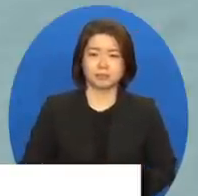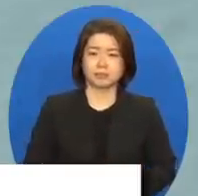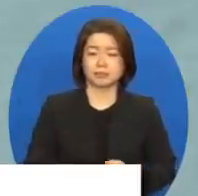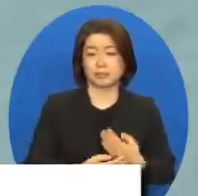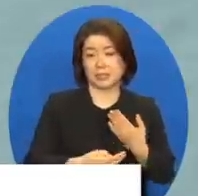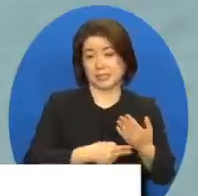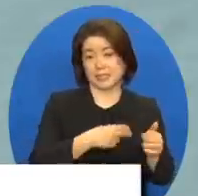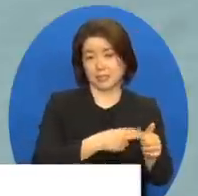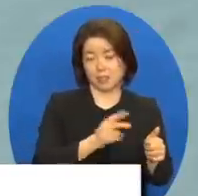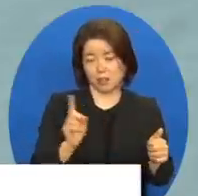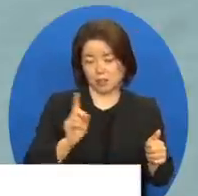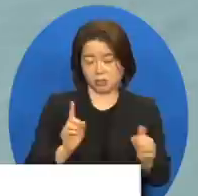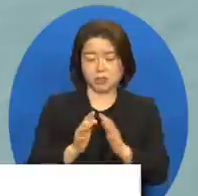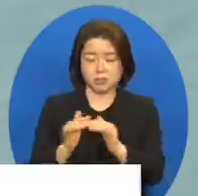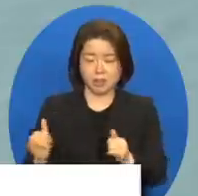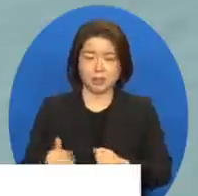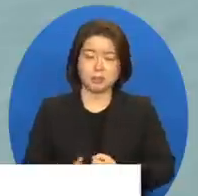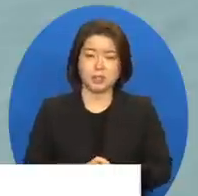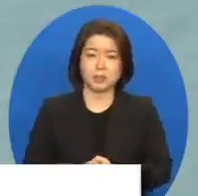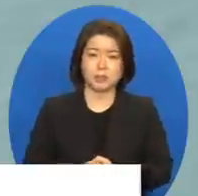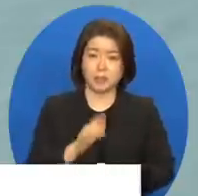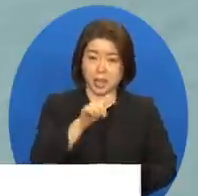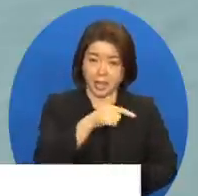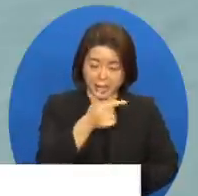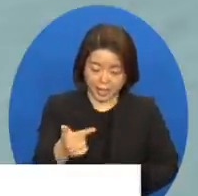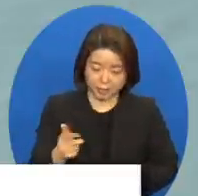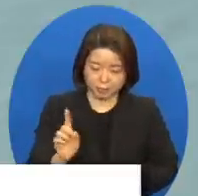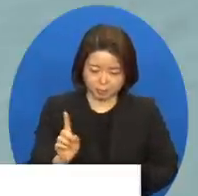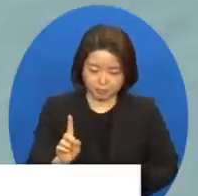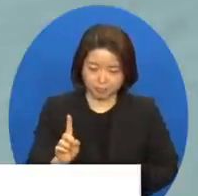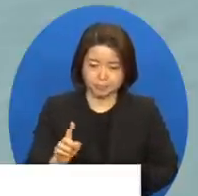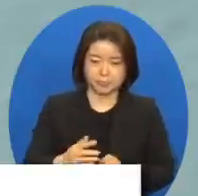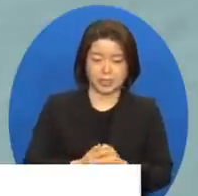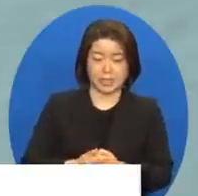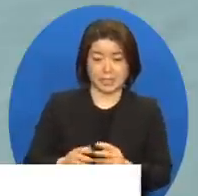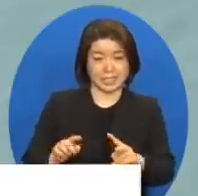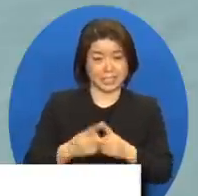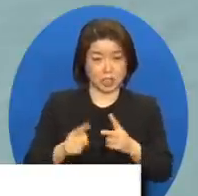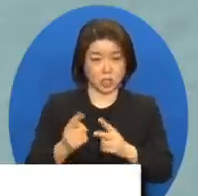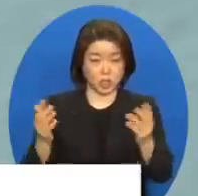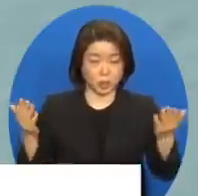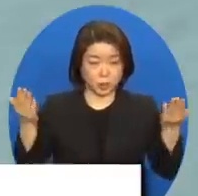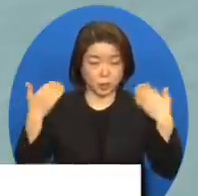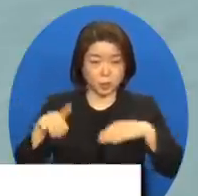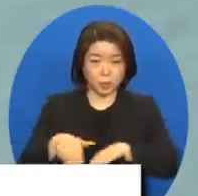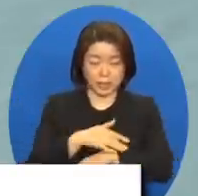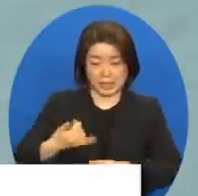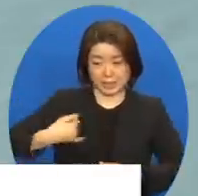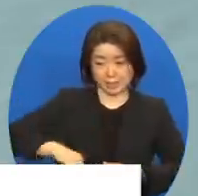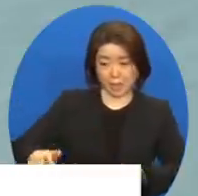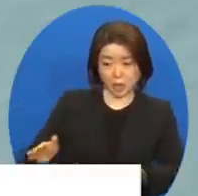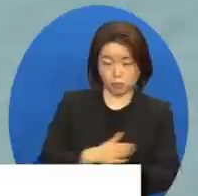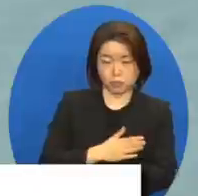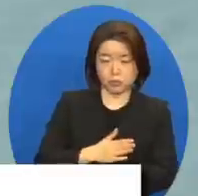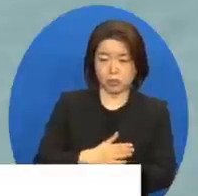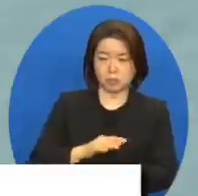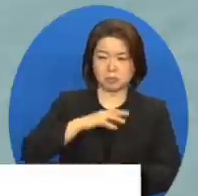의사이신 어떤 성도님이 하루는 초등학교 다니는 딸로부터 그런 원망을